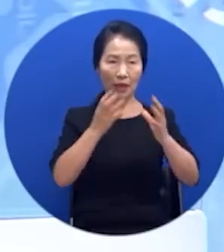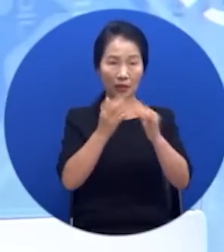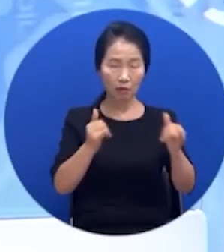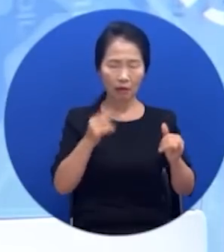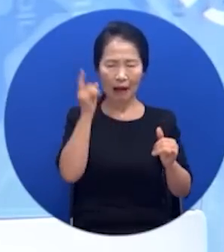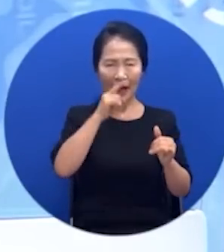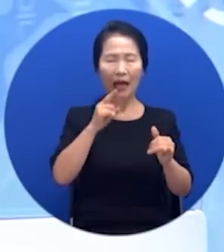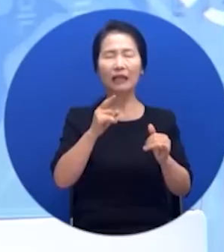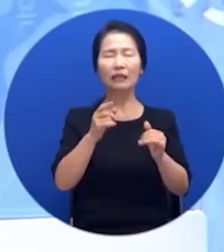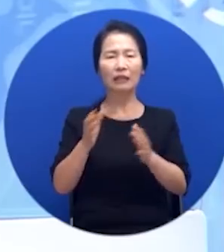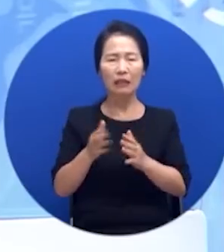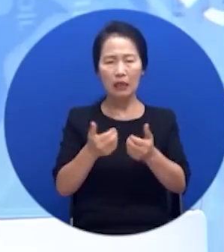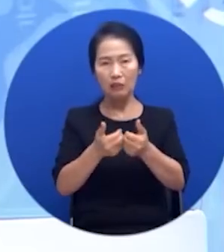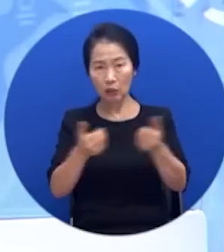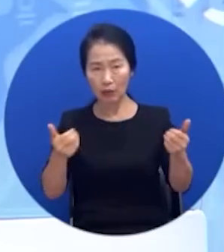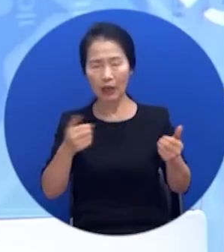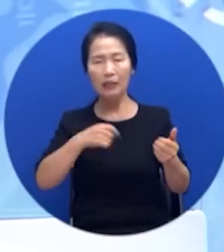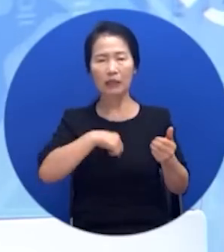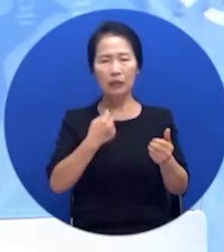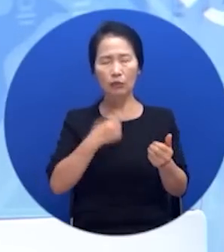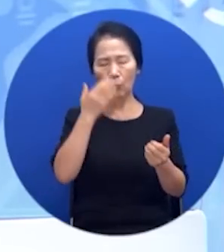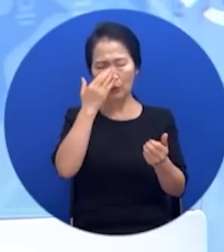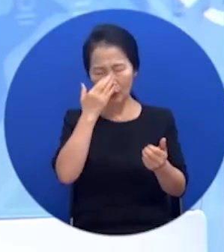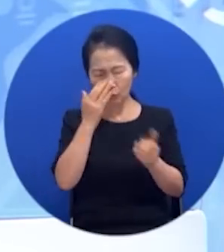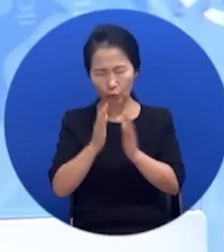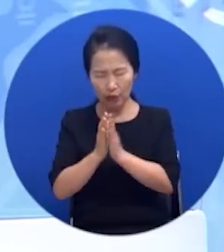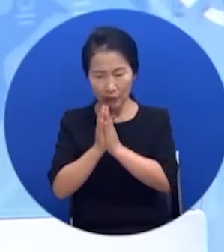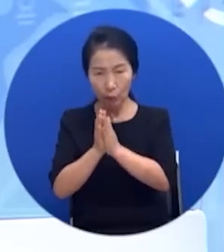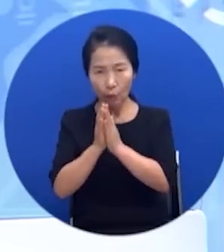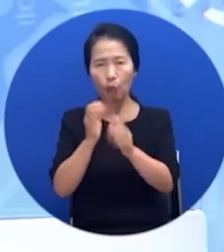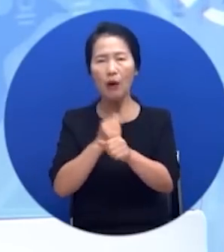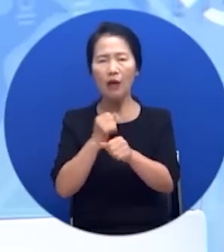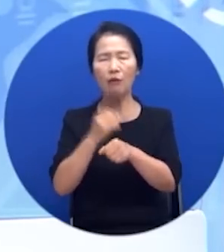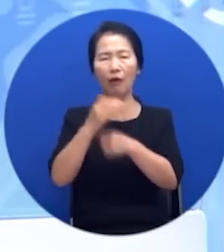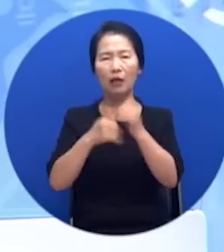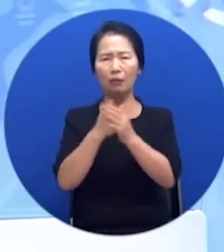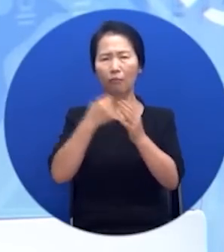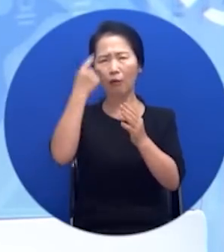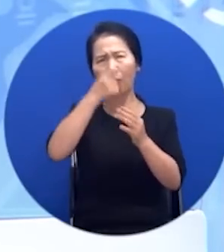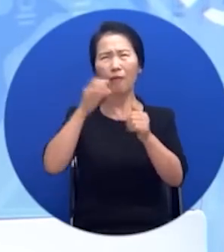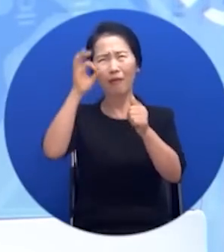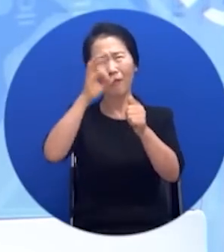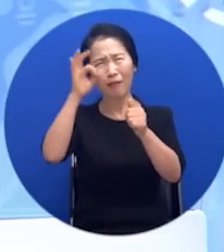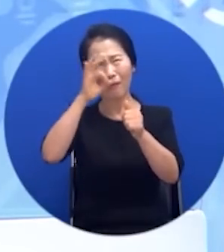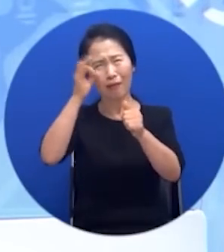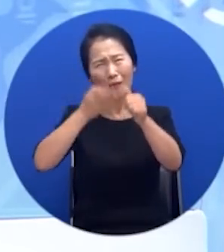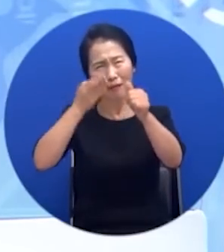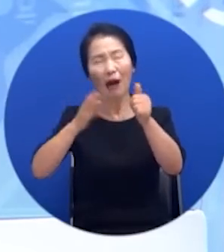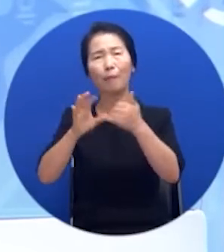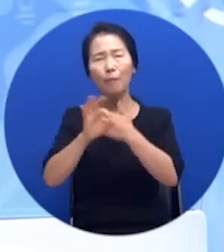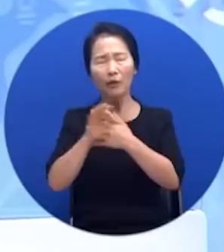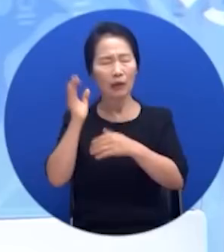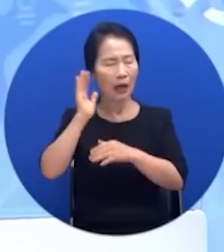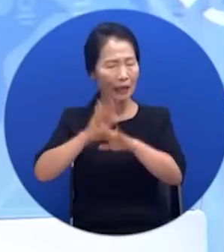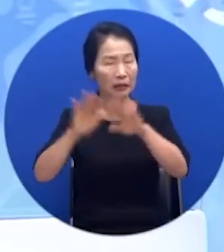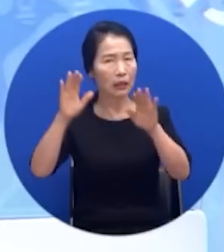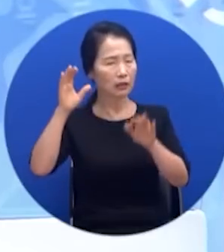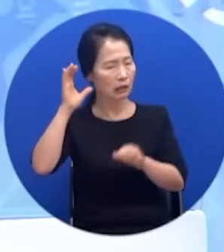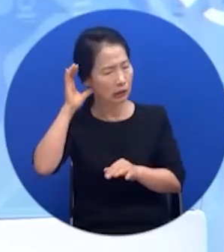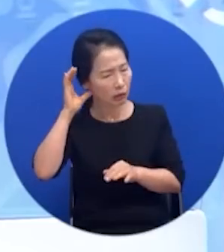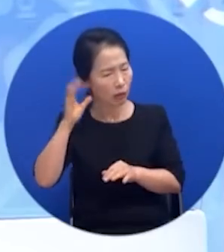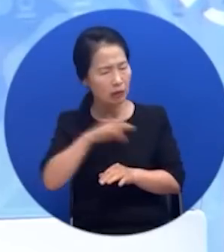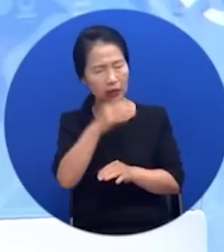떠나 스스로 낮추고 기도하여 내 얼굴을 찾으면 내가 하늘에서 듣고 그들의 죄를